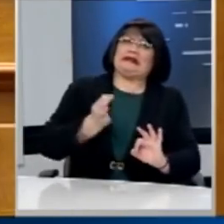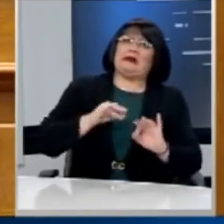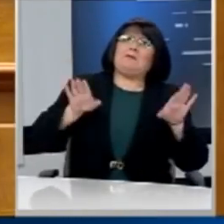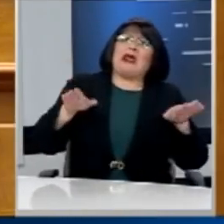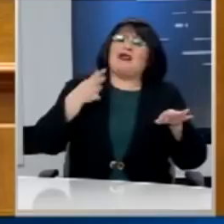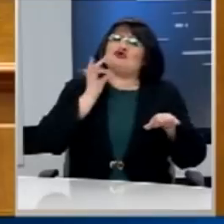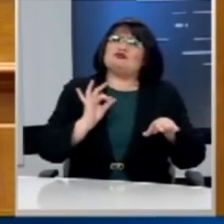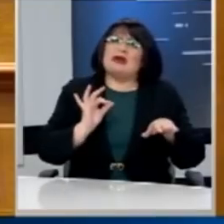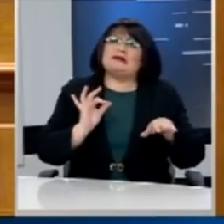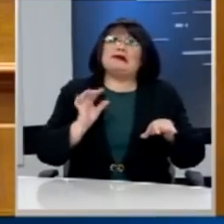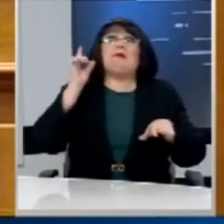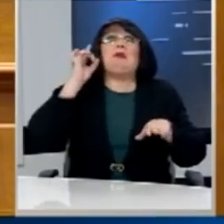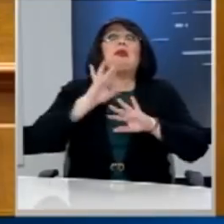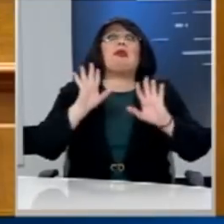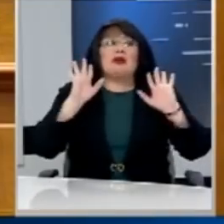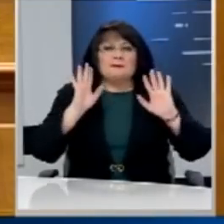επειδή